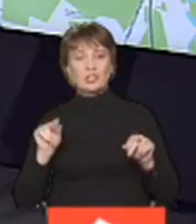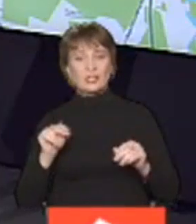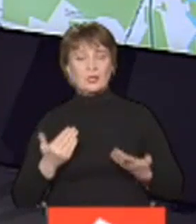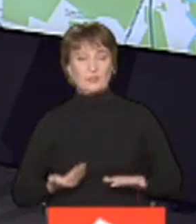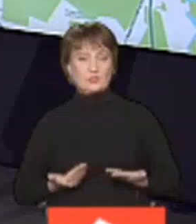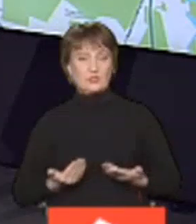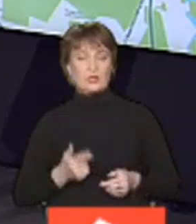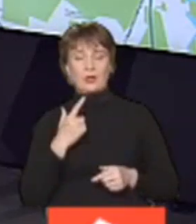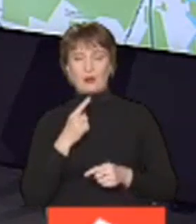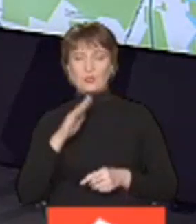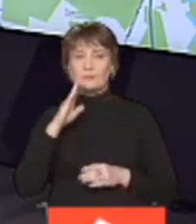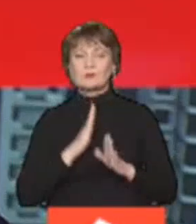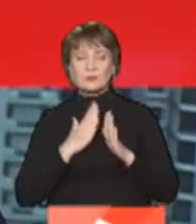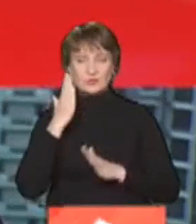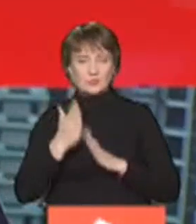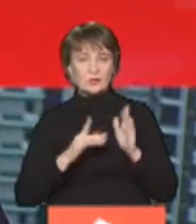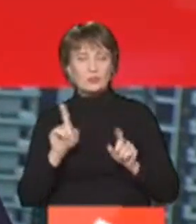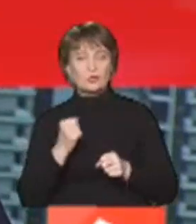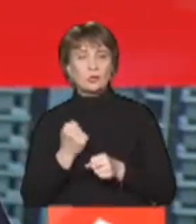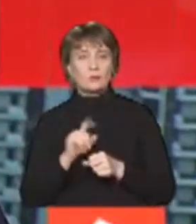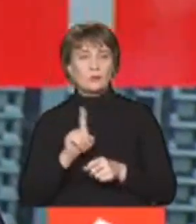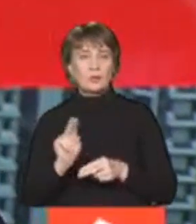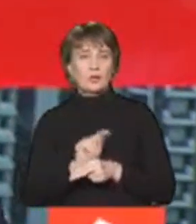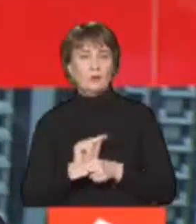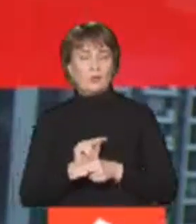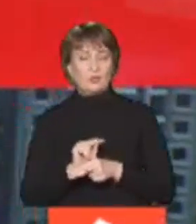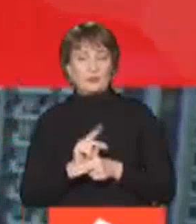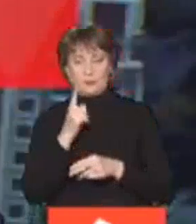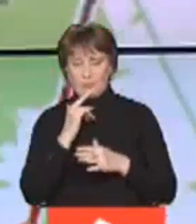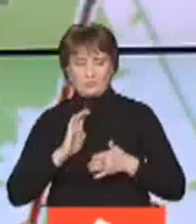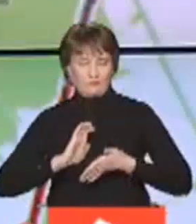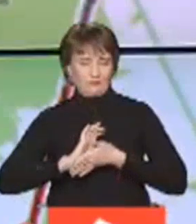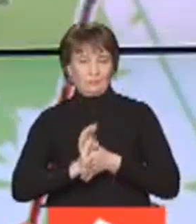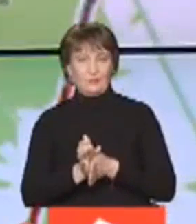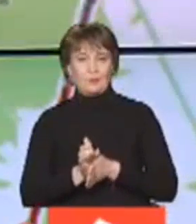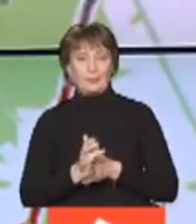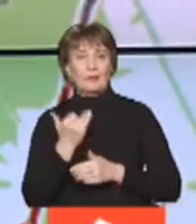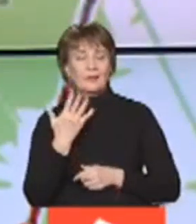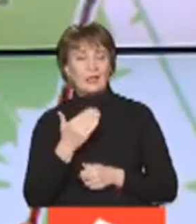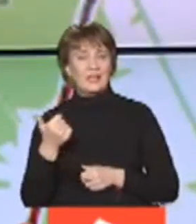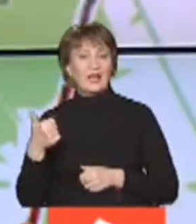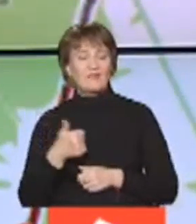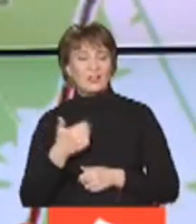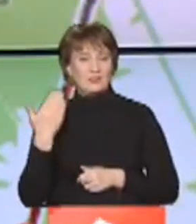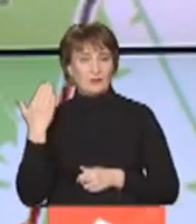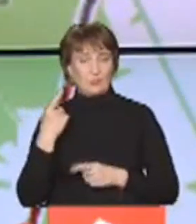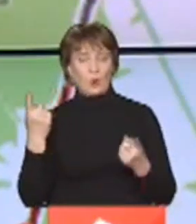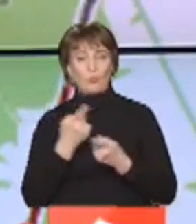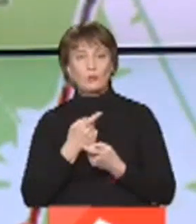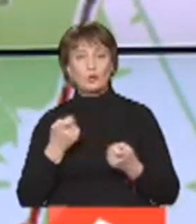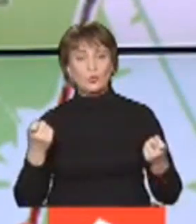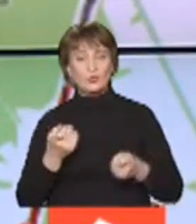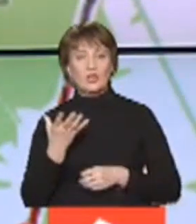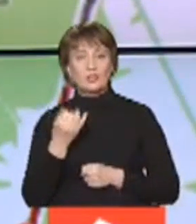тим Ламборгіні, кажете, поремонтувати. Якщо там є, що ремонтувати, насправді. Ви знаєте, вже... буквально декілька хвилин тому, насправді, оприлюднили